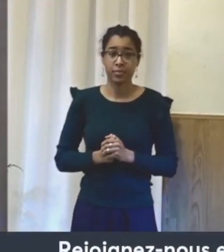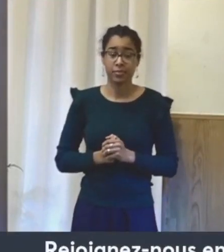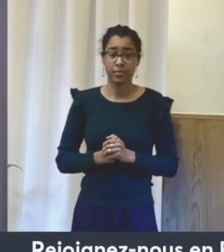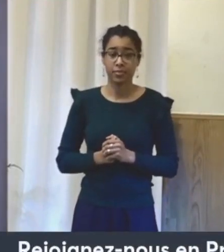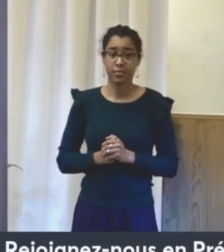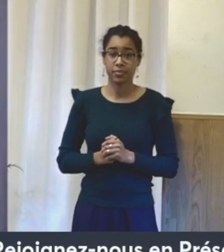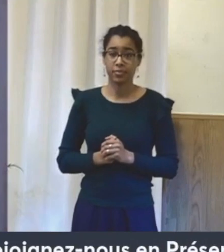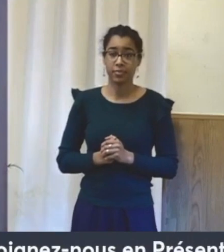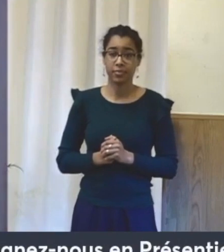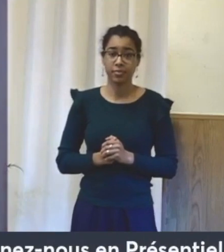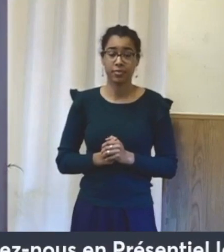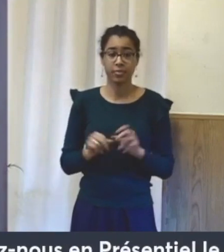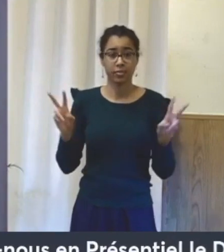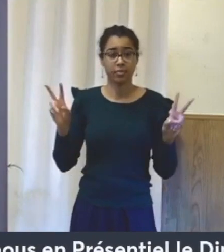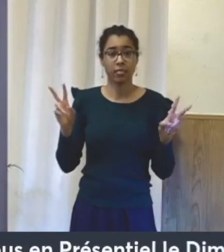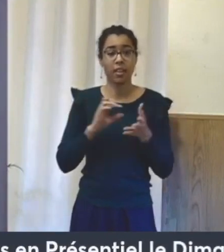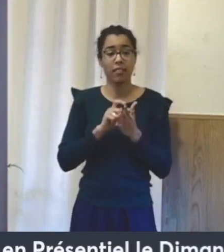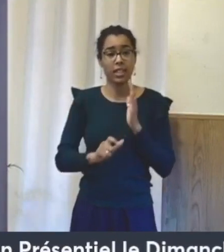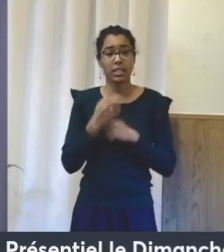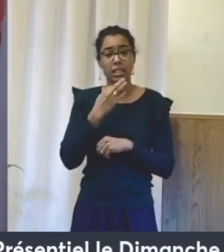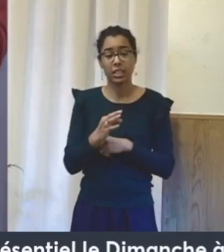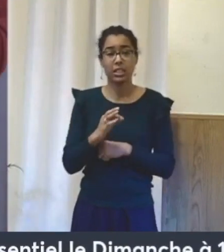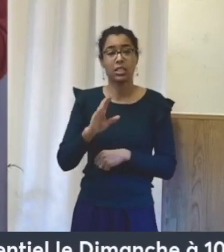Mon juste vivra par la foi.